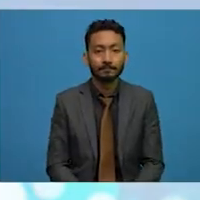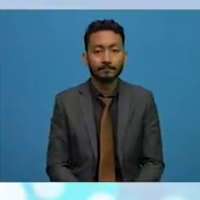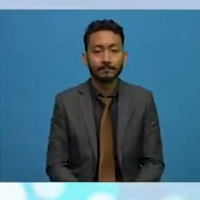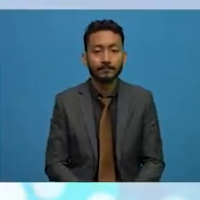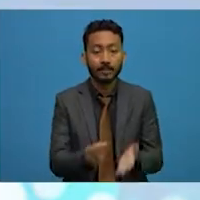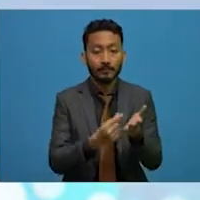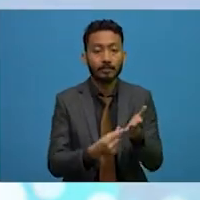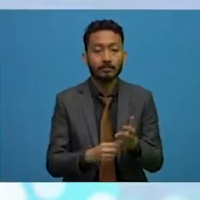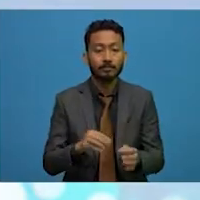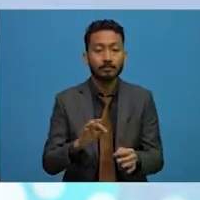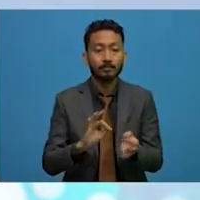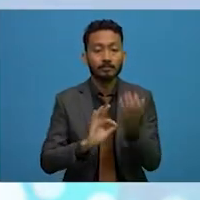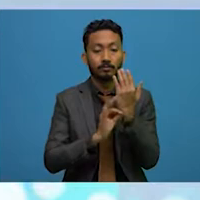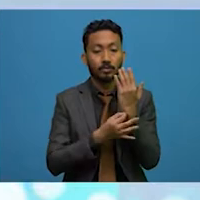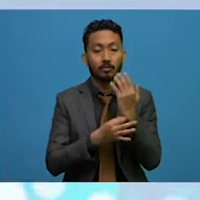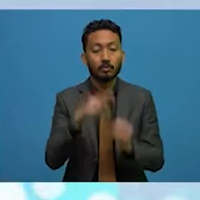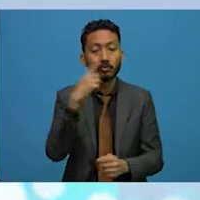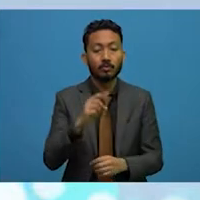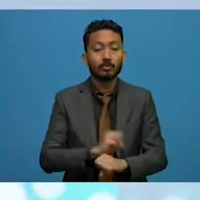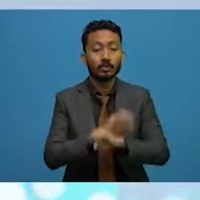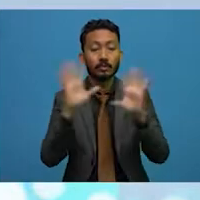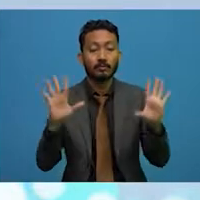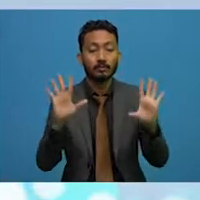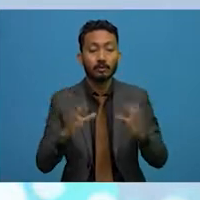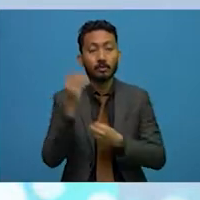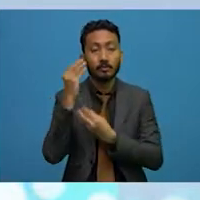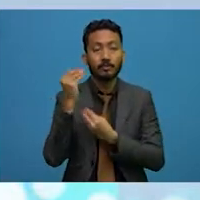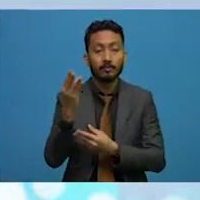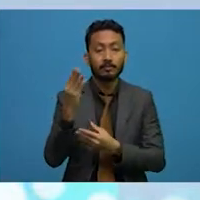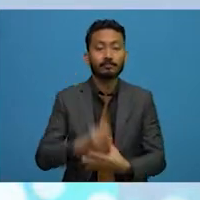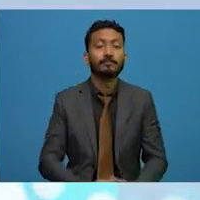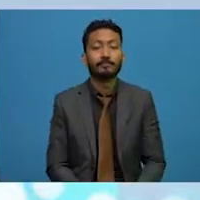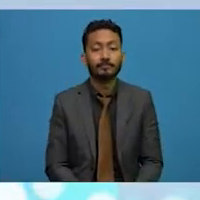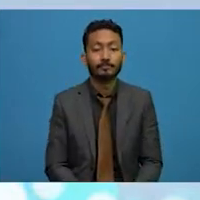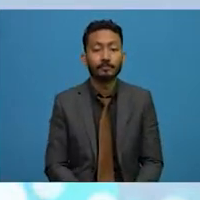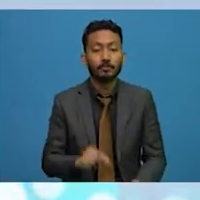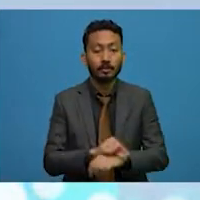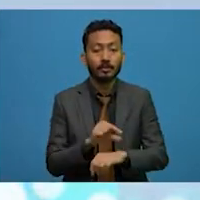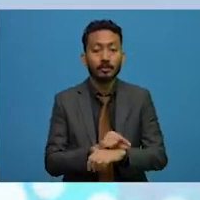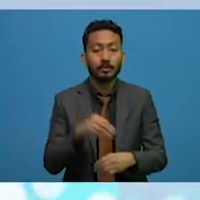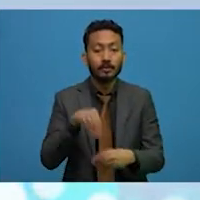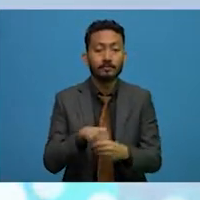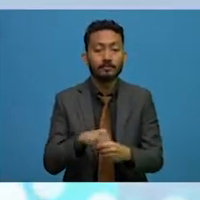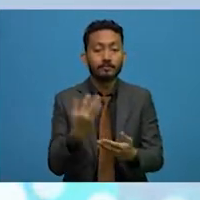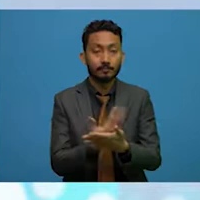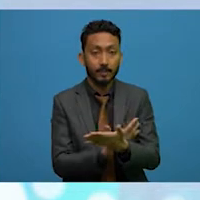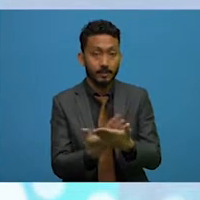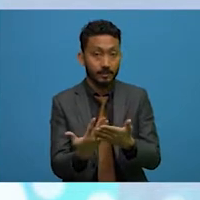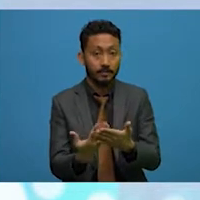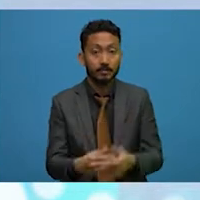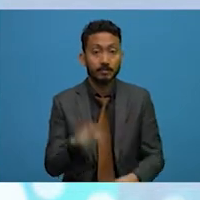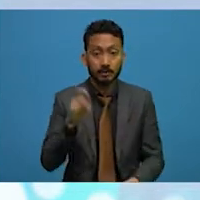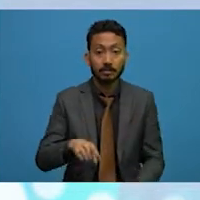Grafik berfungsi untuk menjelaskan maklumat yang hendak disampaikan. Penggunaan grafik dalam persembahan